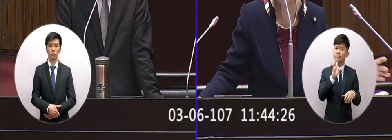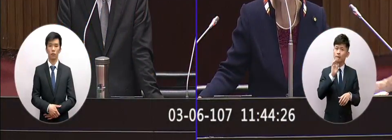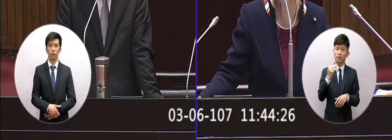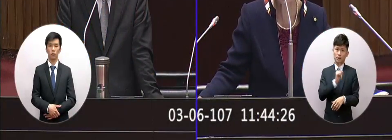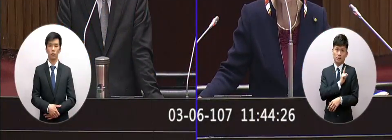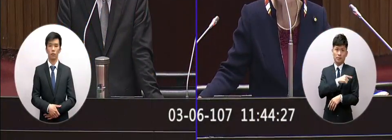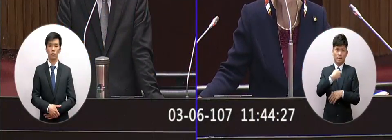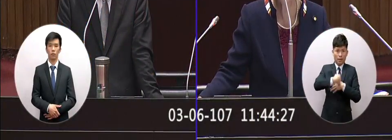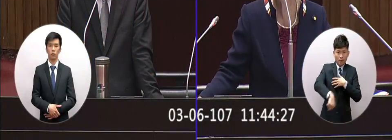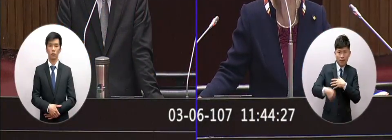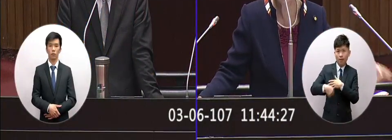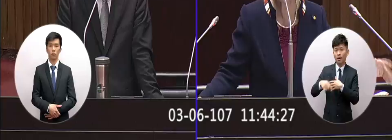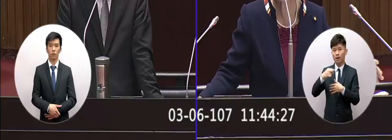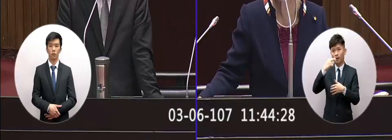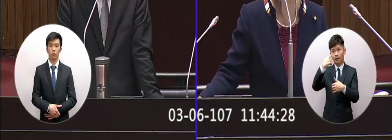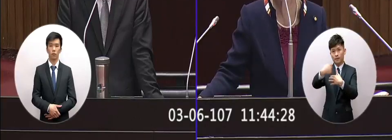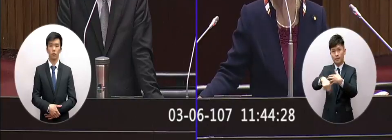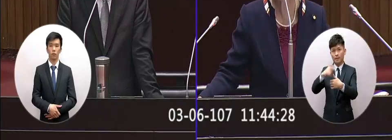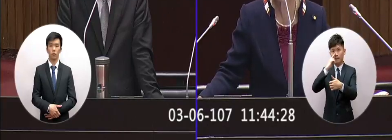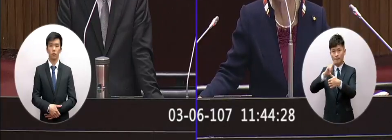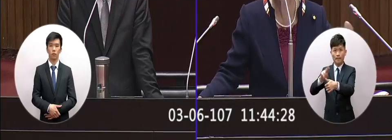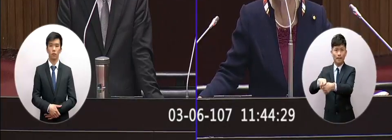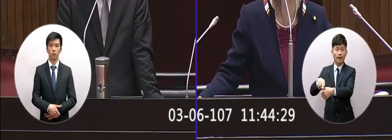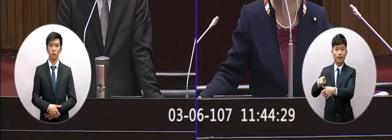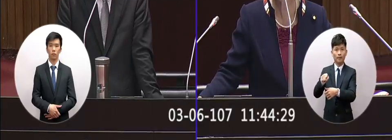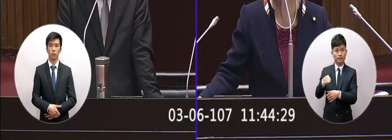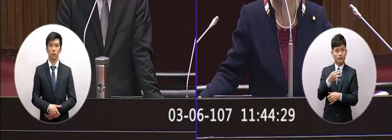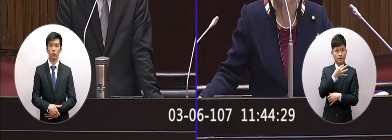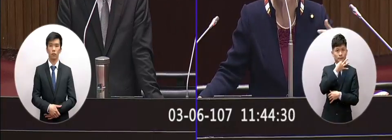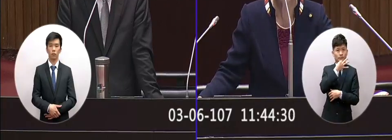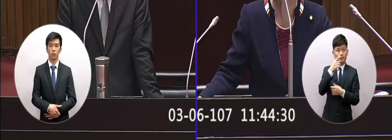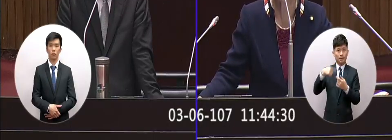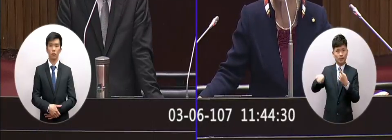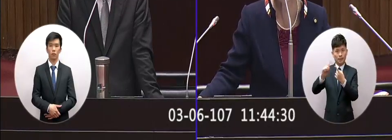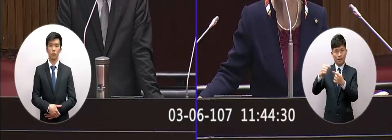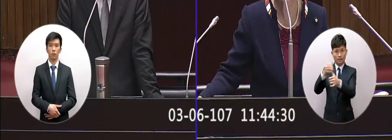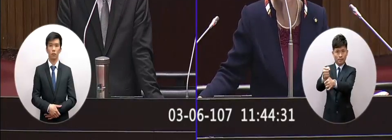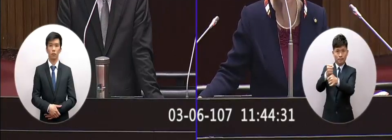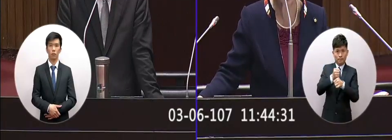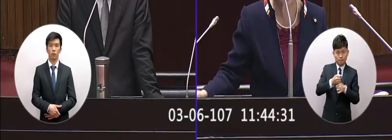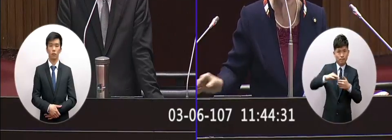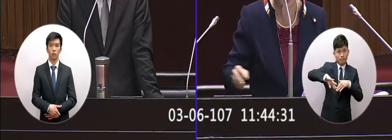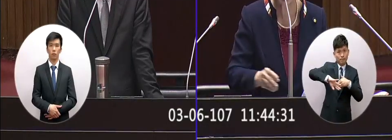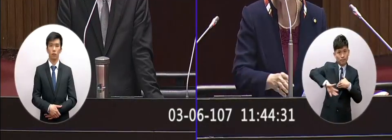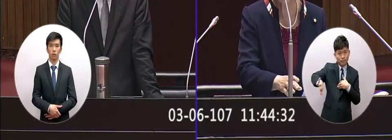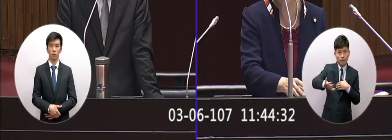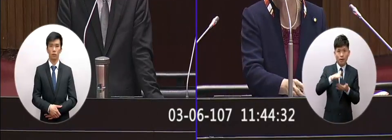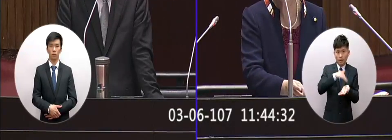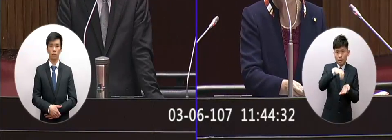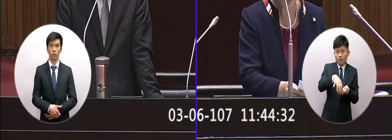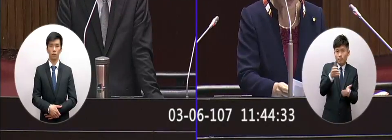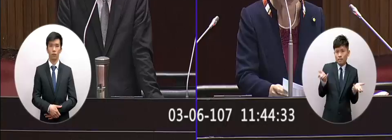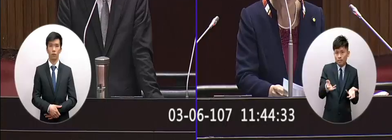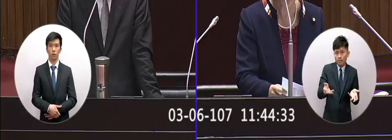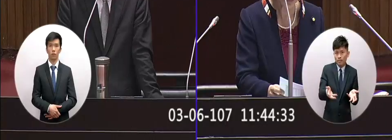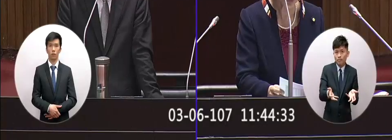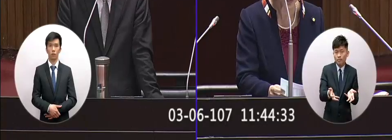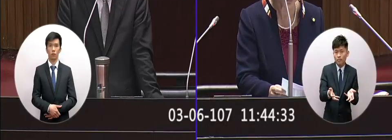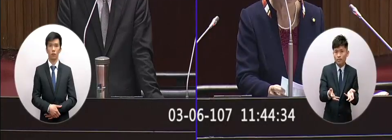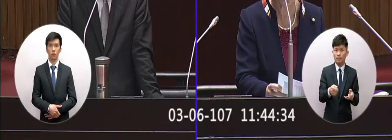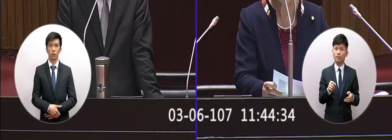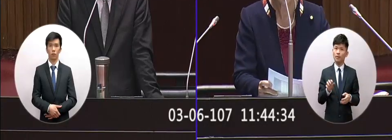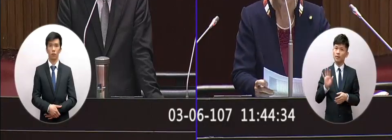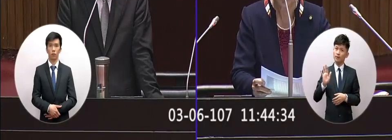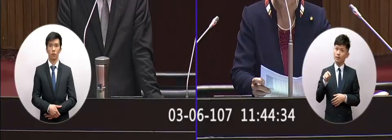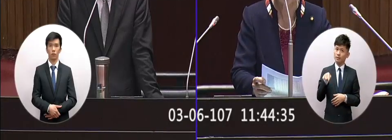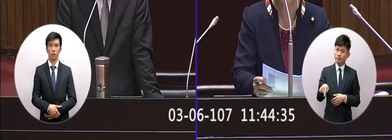人这样的情况之下，当然我们应该把它另外的隔离，然后另外的去送到医院去治疗。那它为什么会是